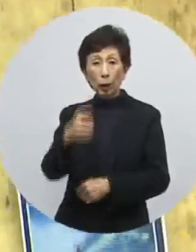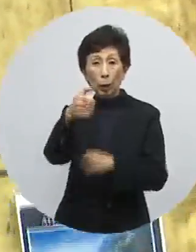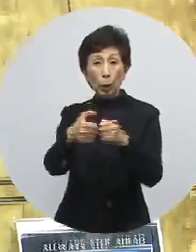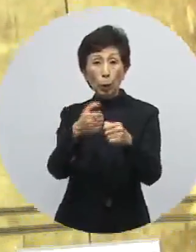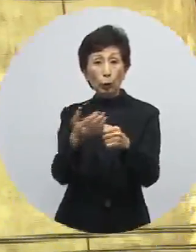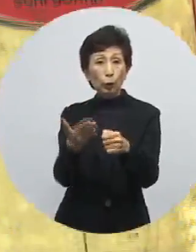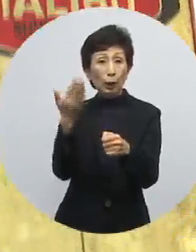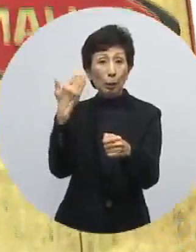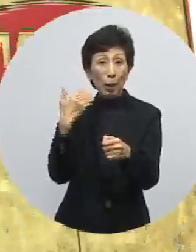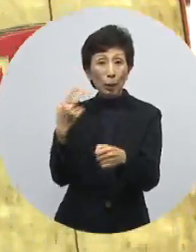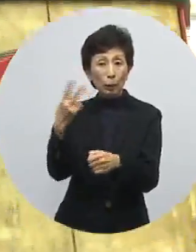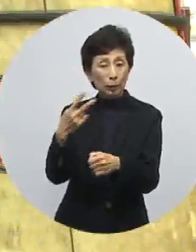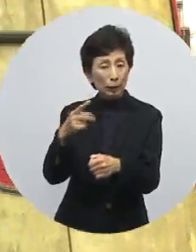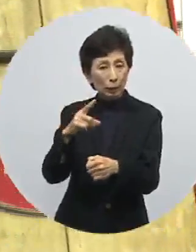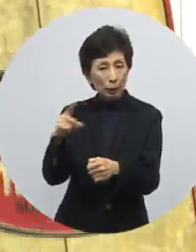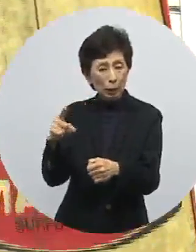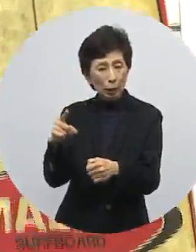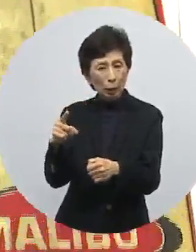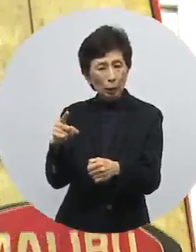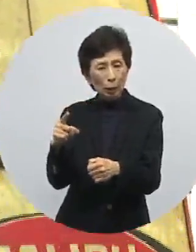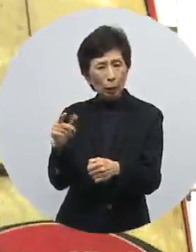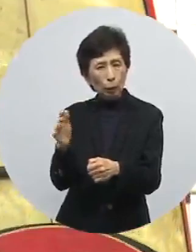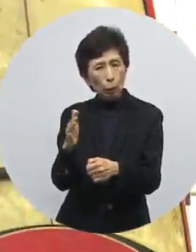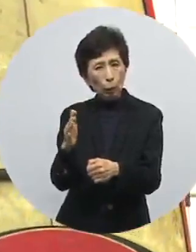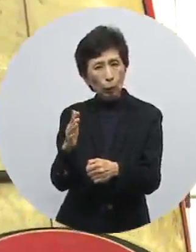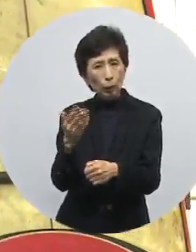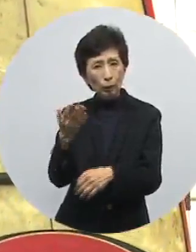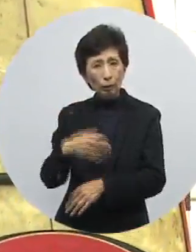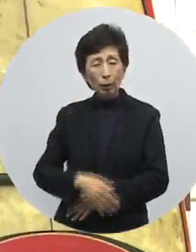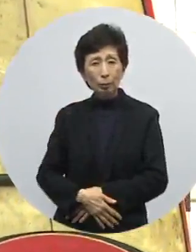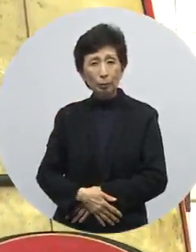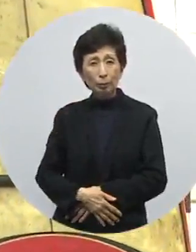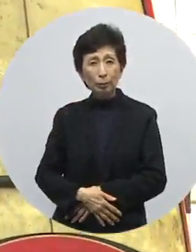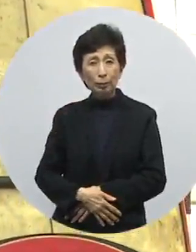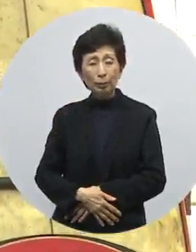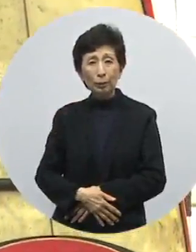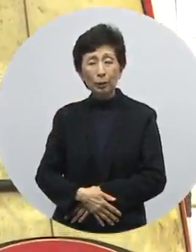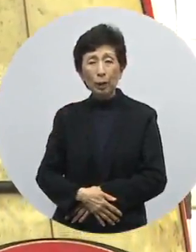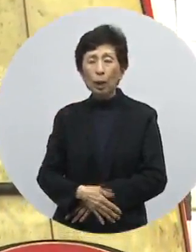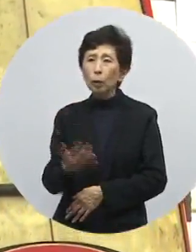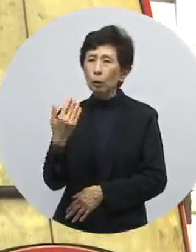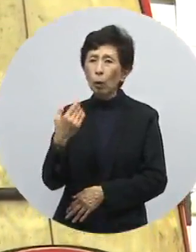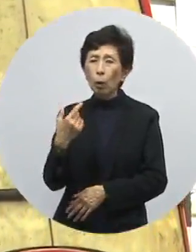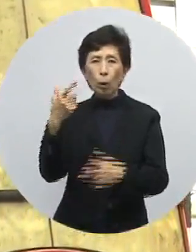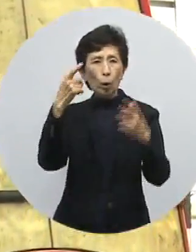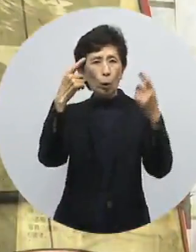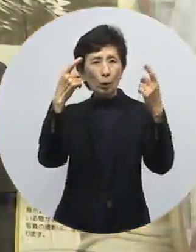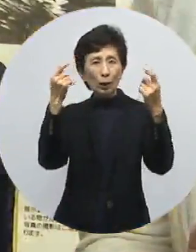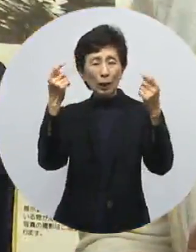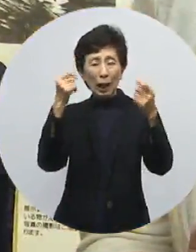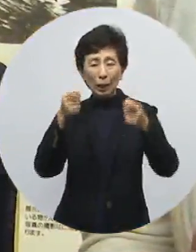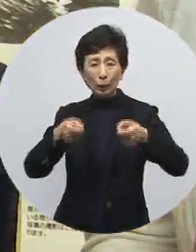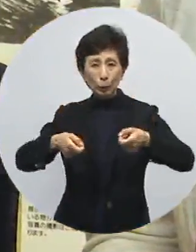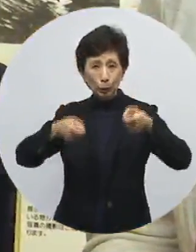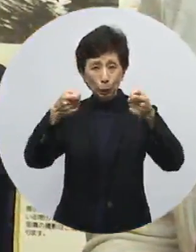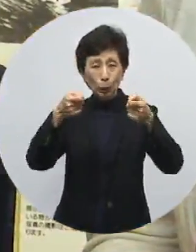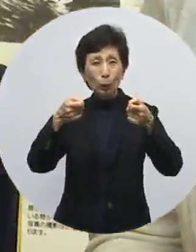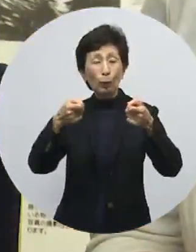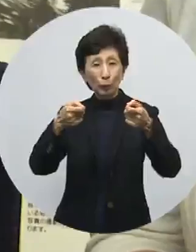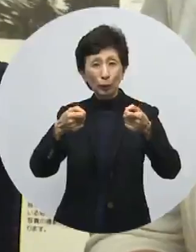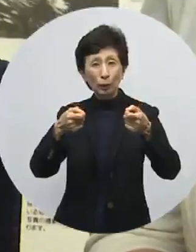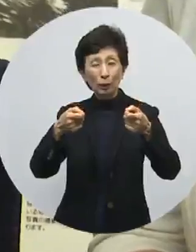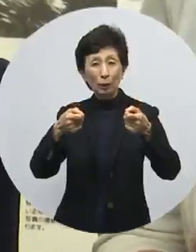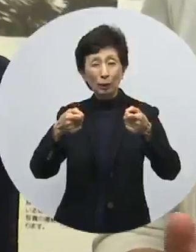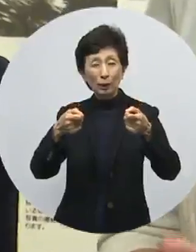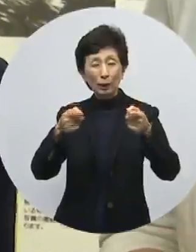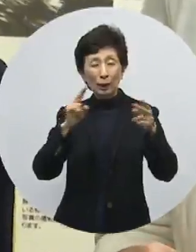の2000円ですよね、はい、どれぐらいの感覚なんでしょう か？ですから当時の大学生の2万円ぐらい